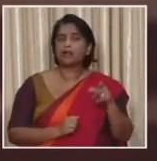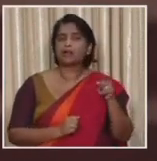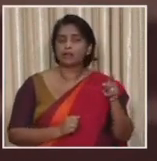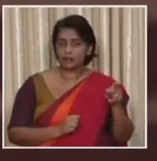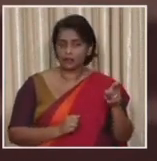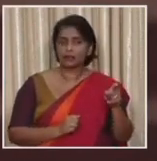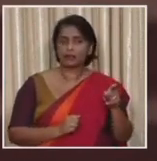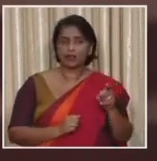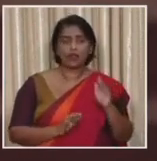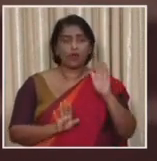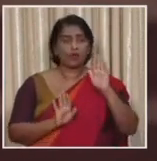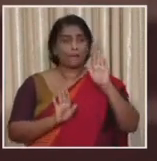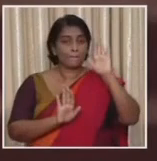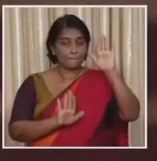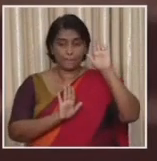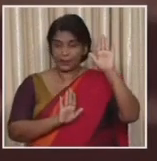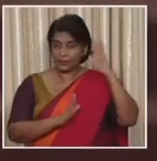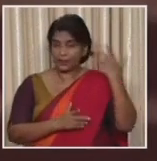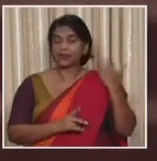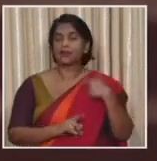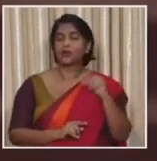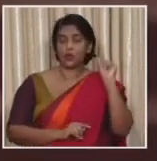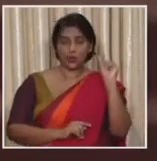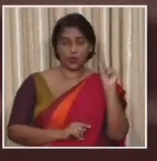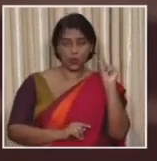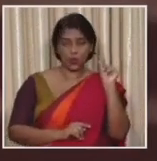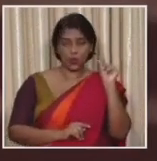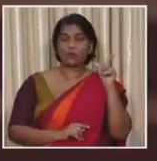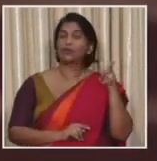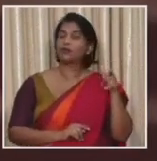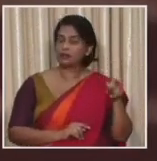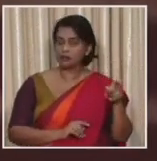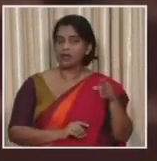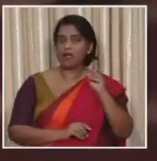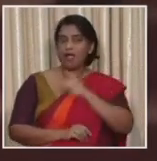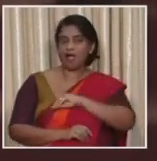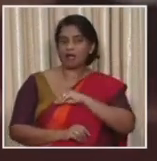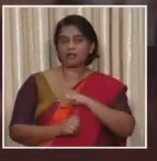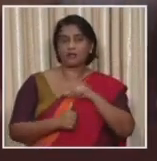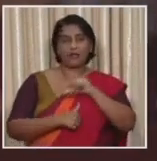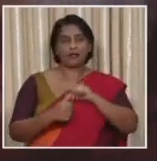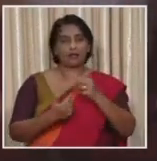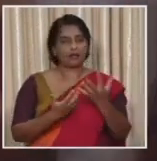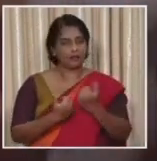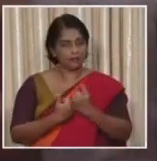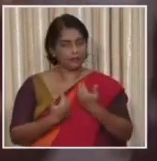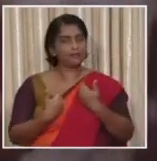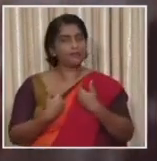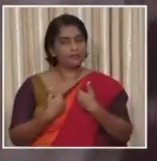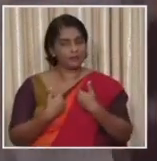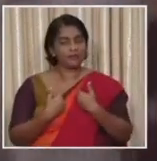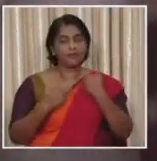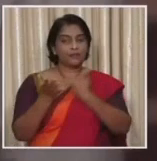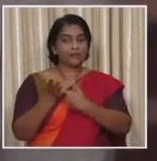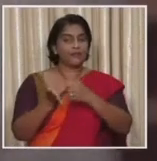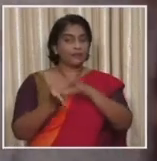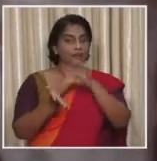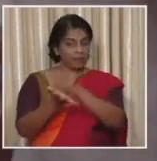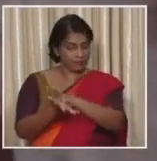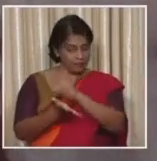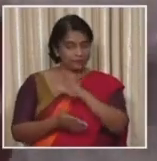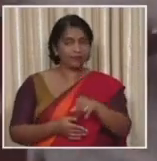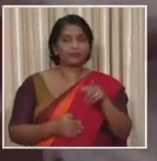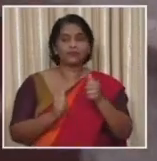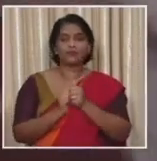वे तूब PickMe के यम किसी आदाय आयतन लबा गांड इतो अपेम आयतन लियापदू न हम